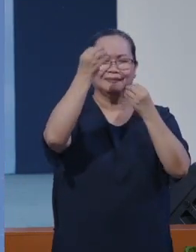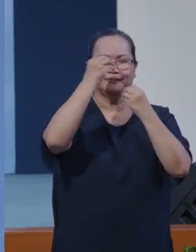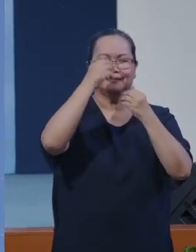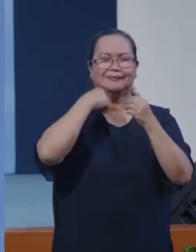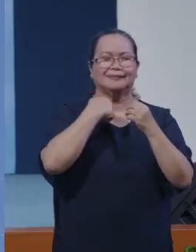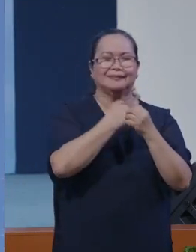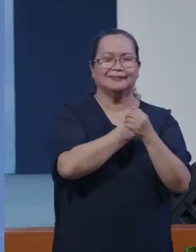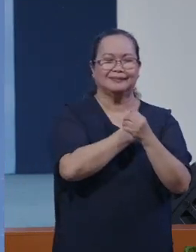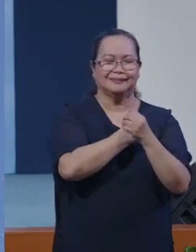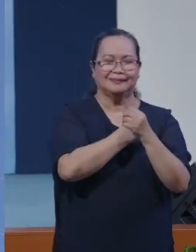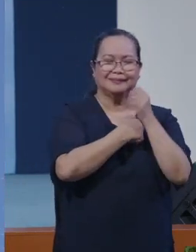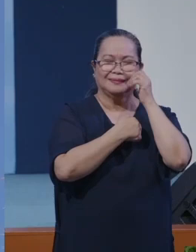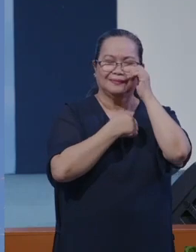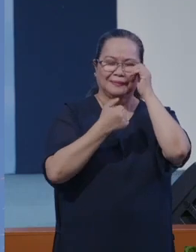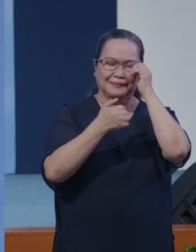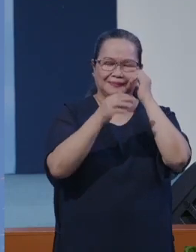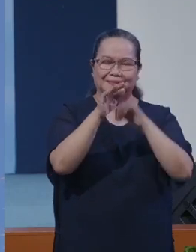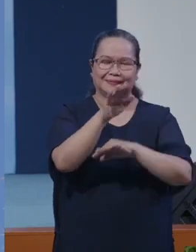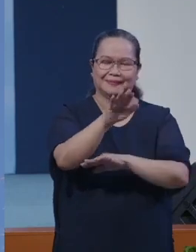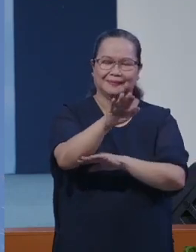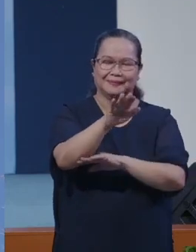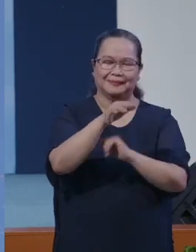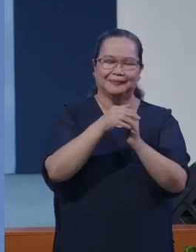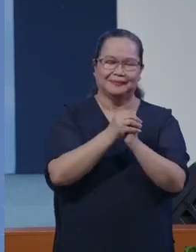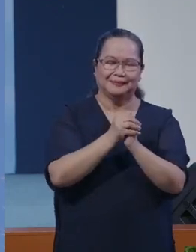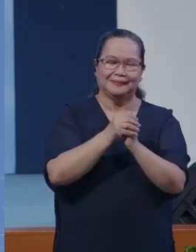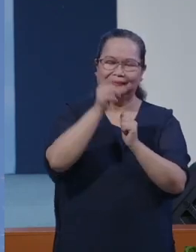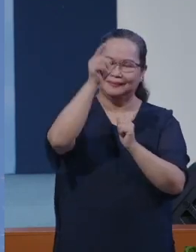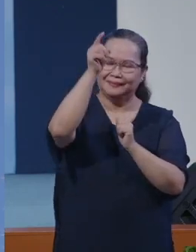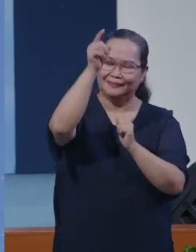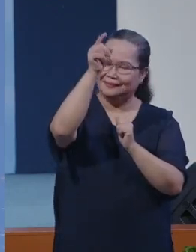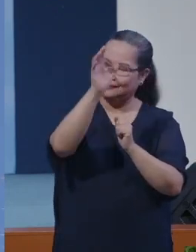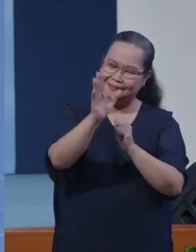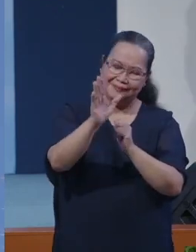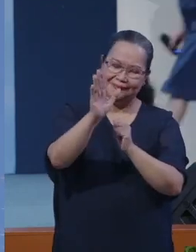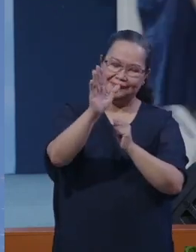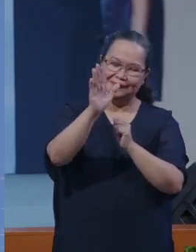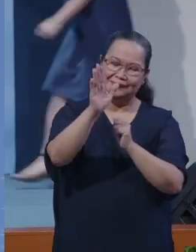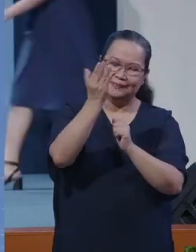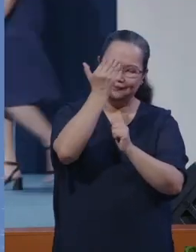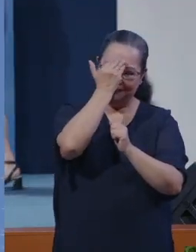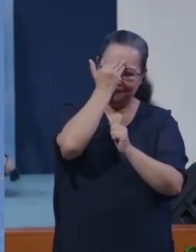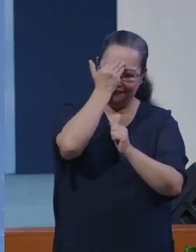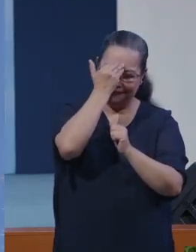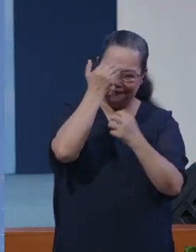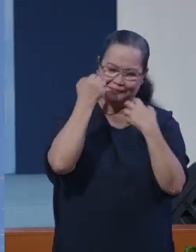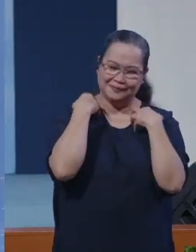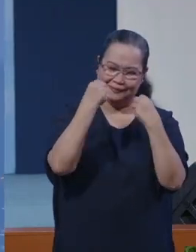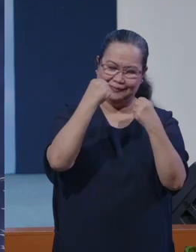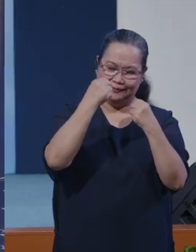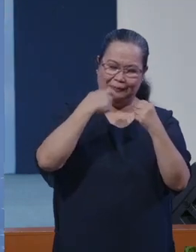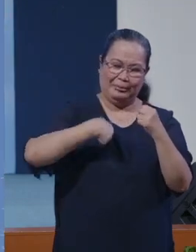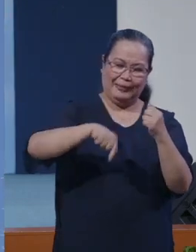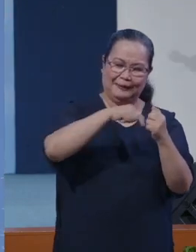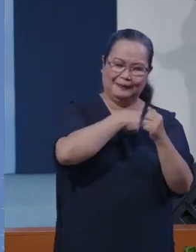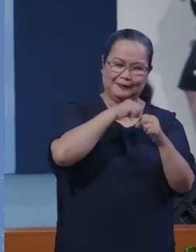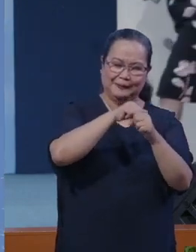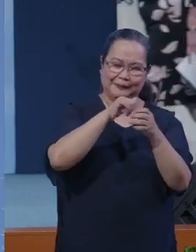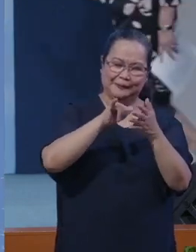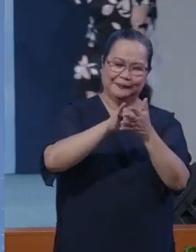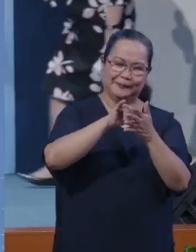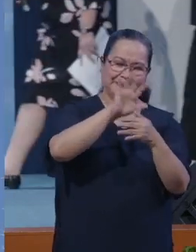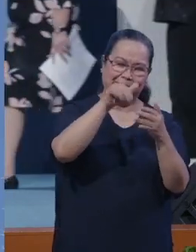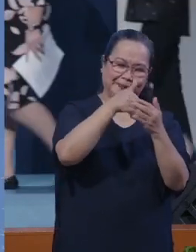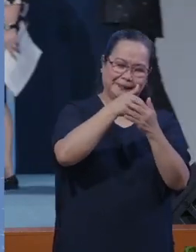amin sa hapong ito. Kayo po ang magpalakas sa amin upang ang lahat